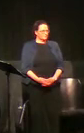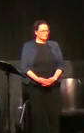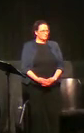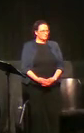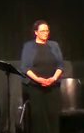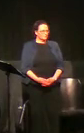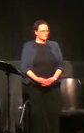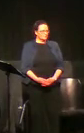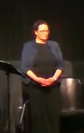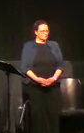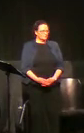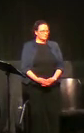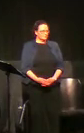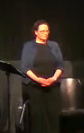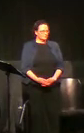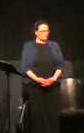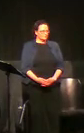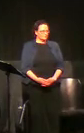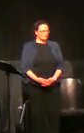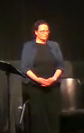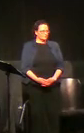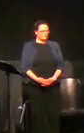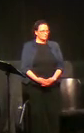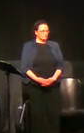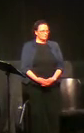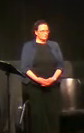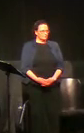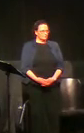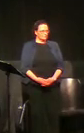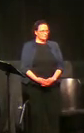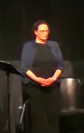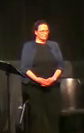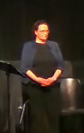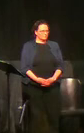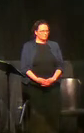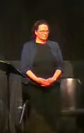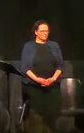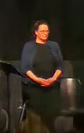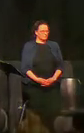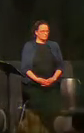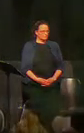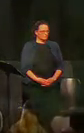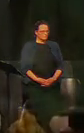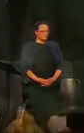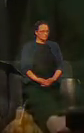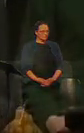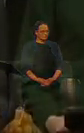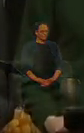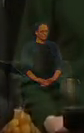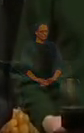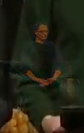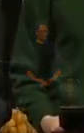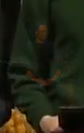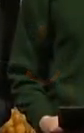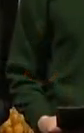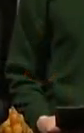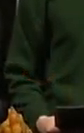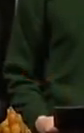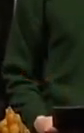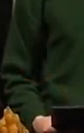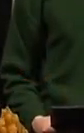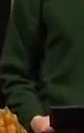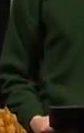Abram, Herbst, Sigmund Caroline Salih Herbst, Cohn, Else Zimak, Denny Zimak, Abraham Humberg,